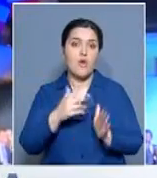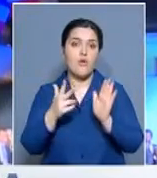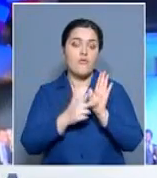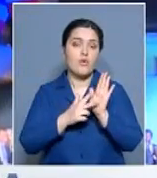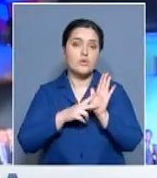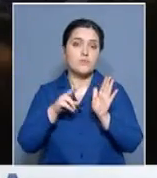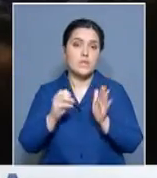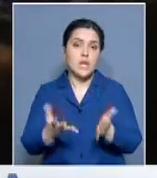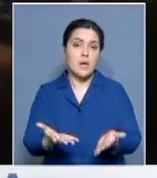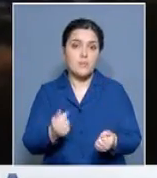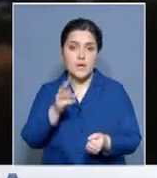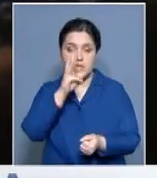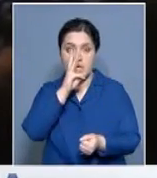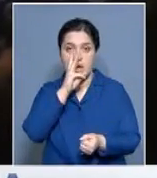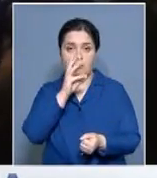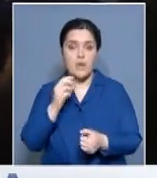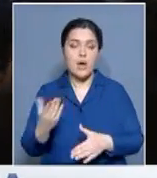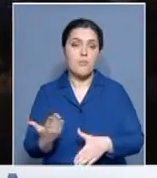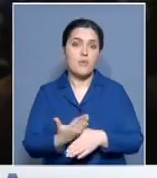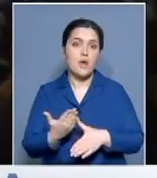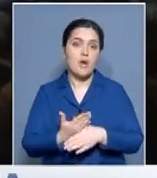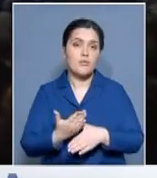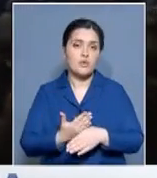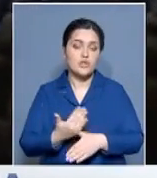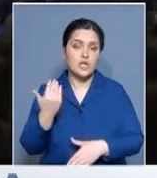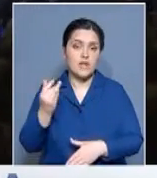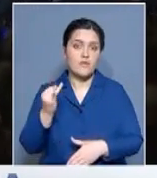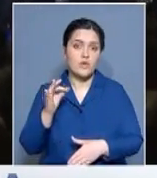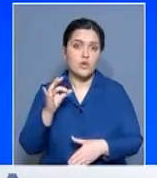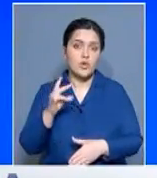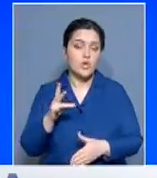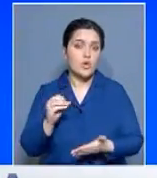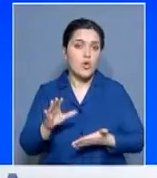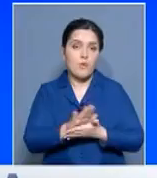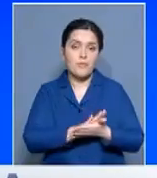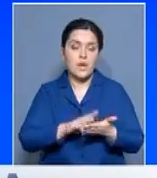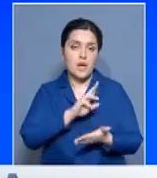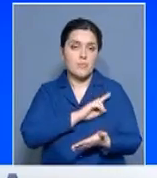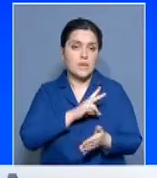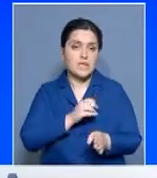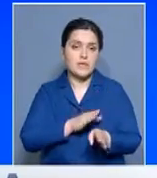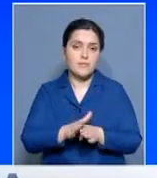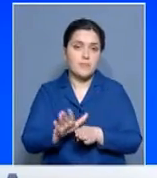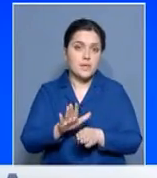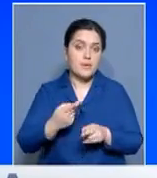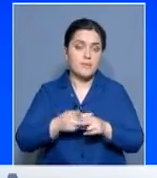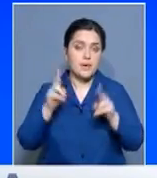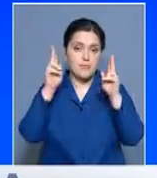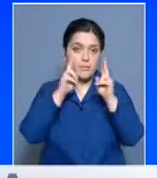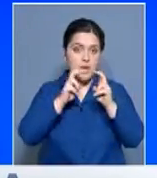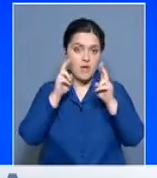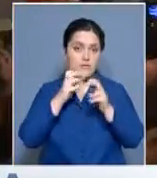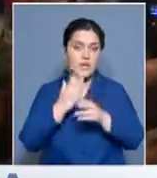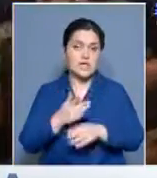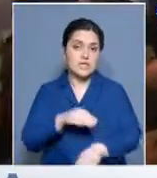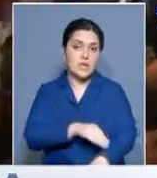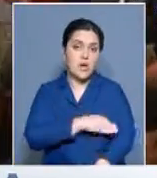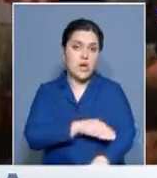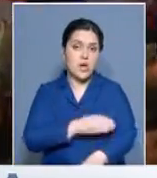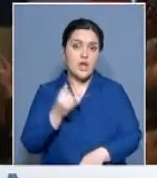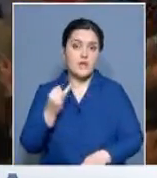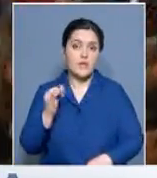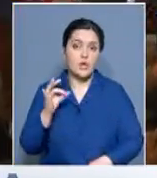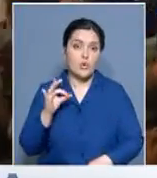якобы 8 лет получала зарплату как помощник Фийона, но при этом никакой работы не выполняла. Отмечу, проверка в отношении супруги Фийона